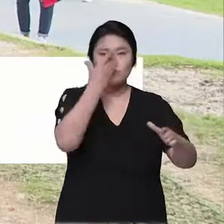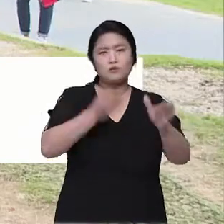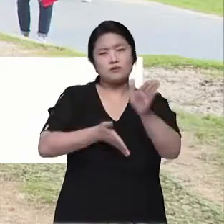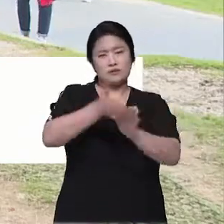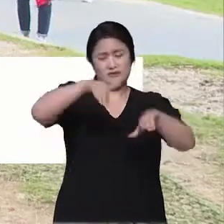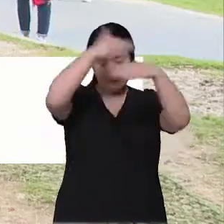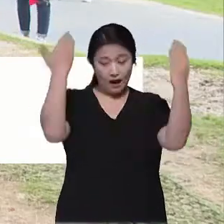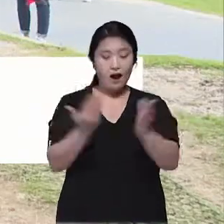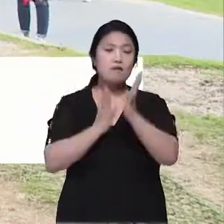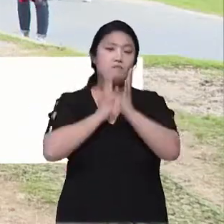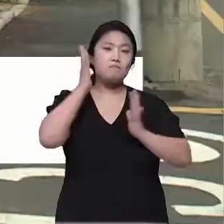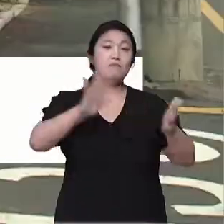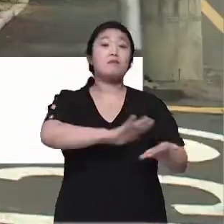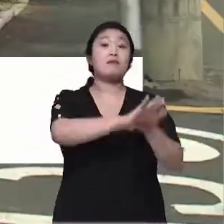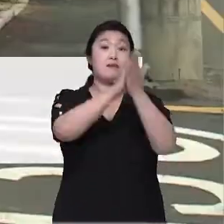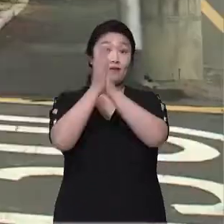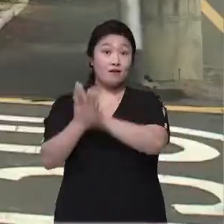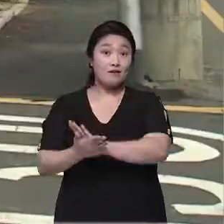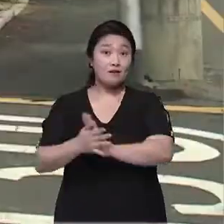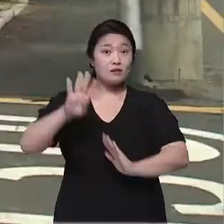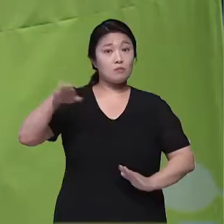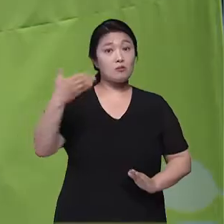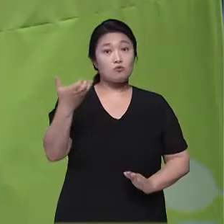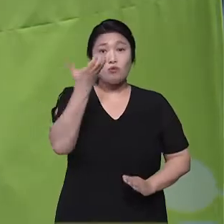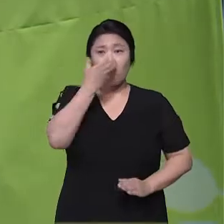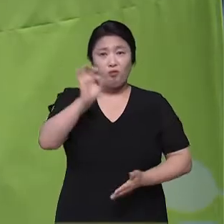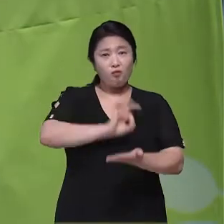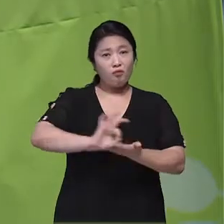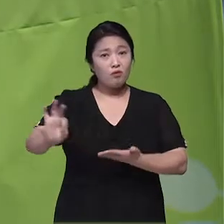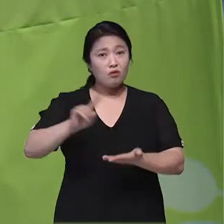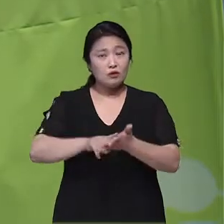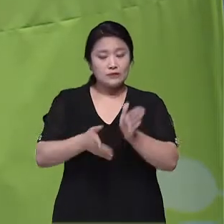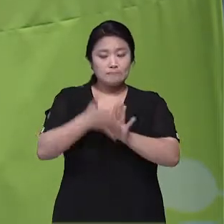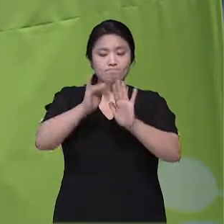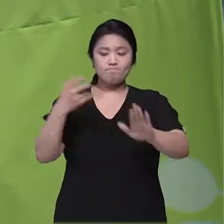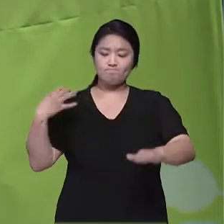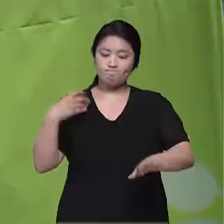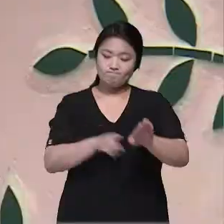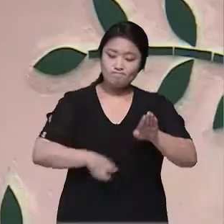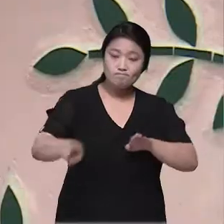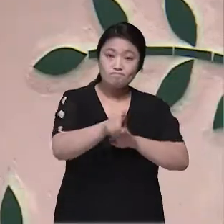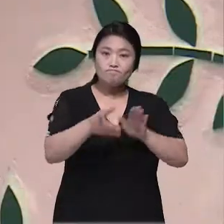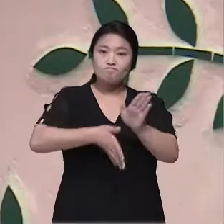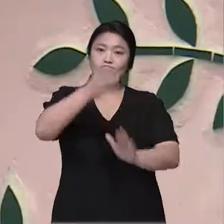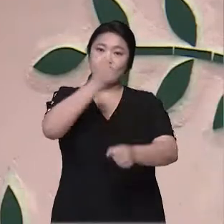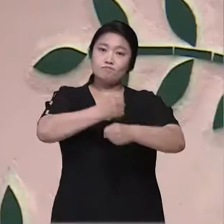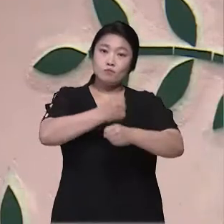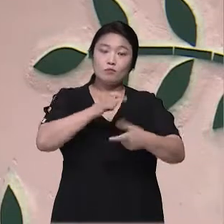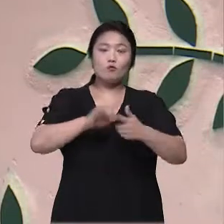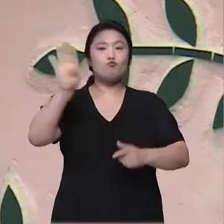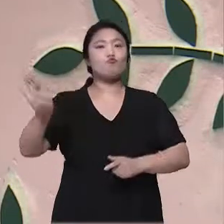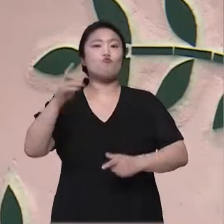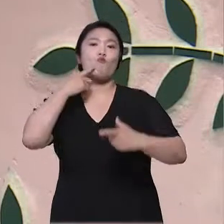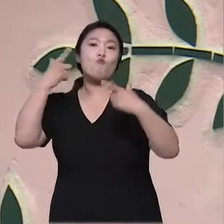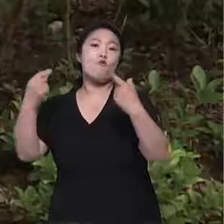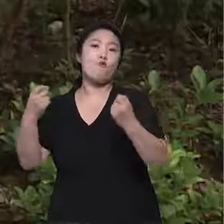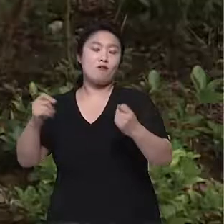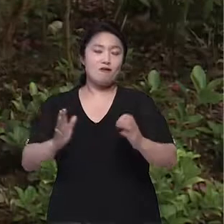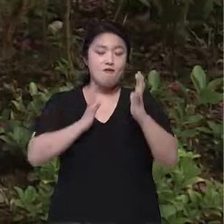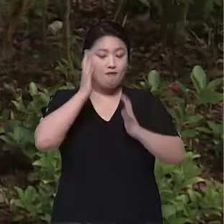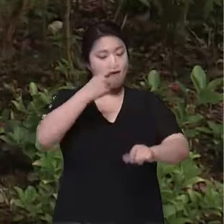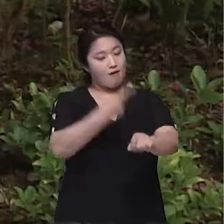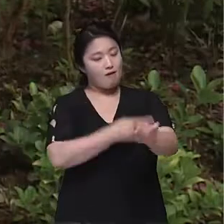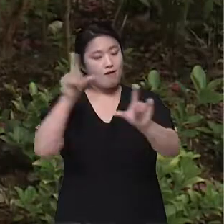정원으로 꾸며 줍니다 4 190억 원을 들여 시민이 주도하는 정원 도시 를 조성해 유럽처럼 정원이